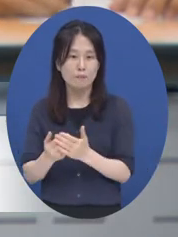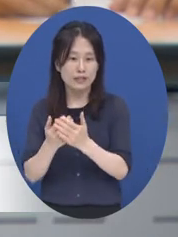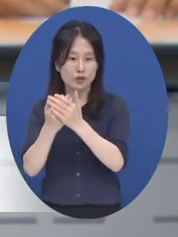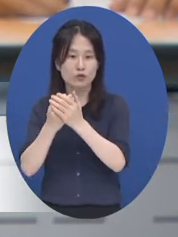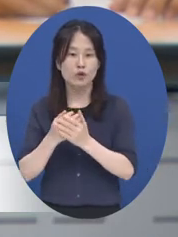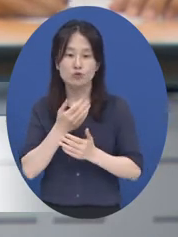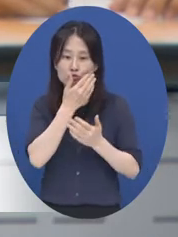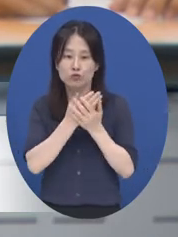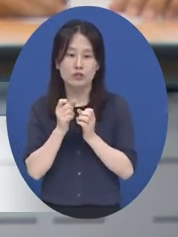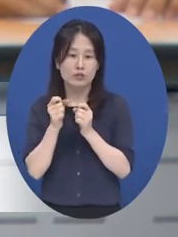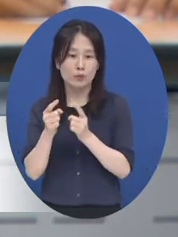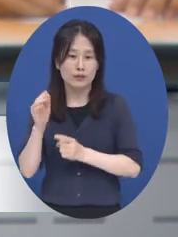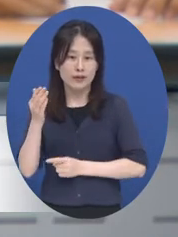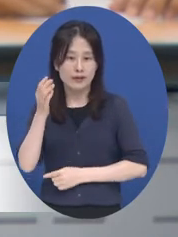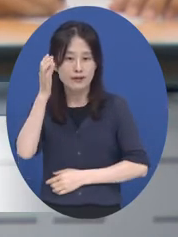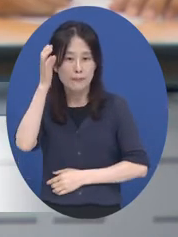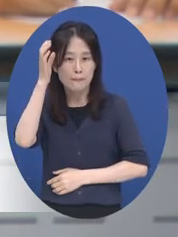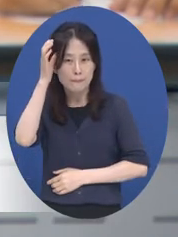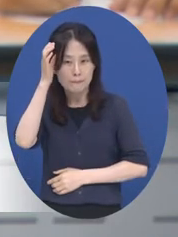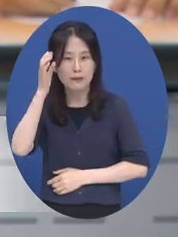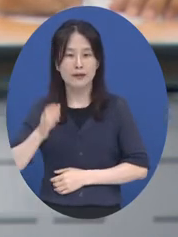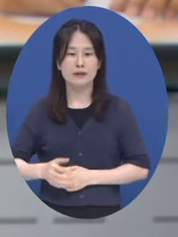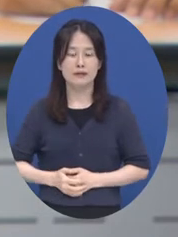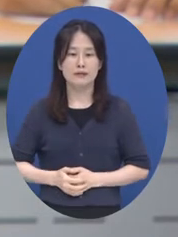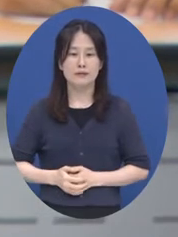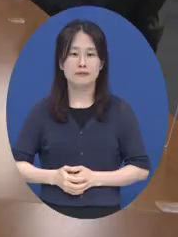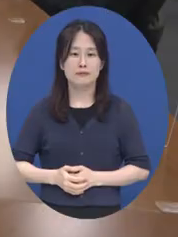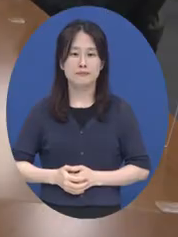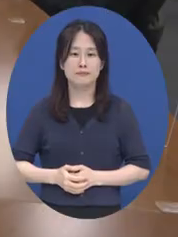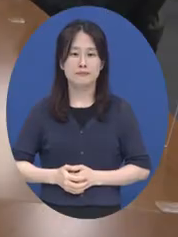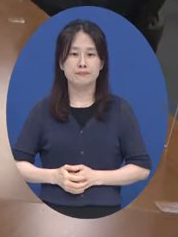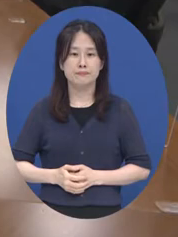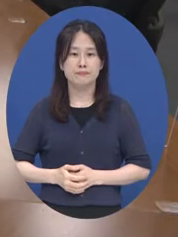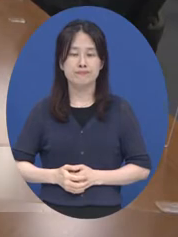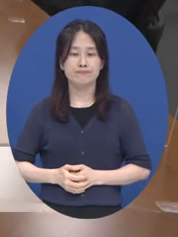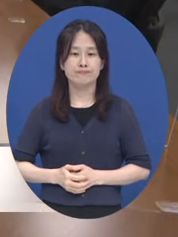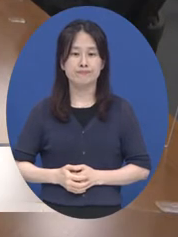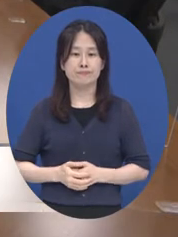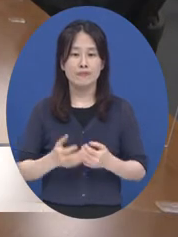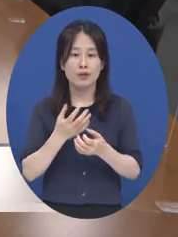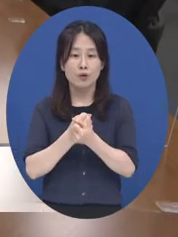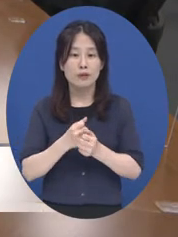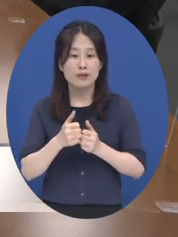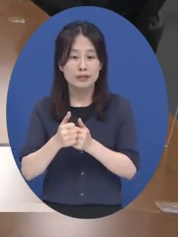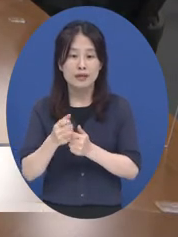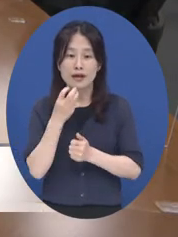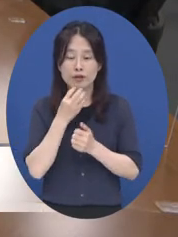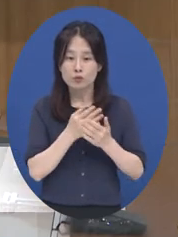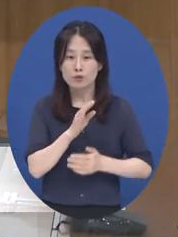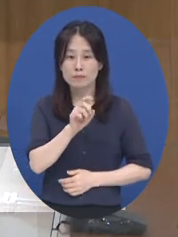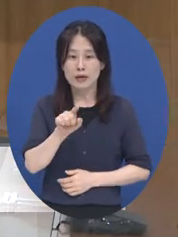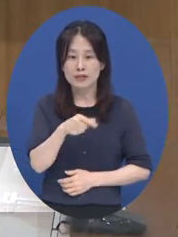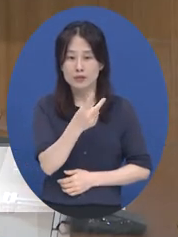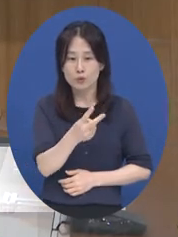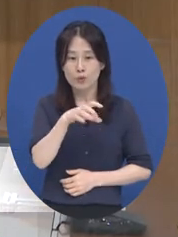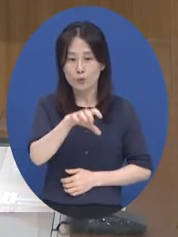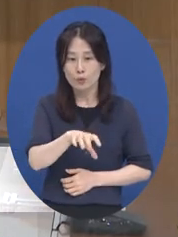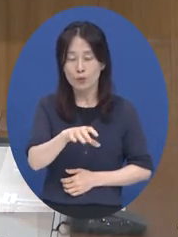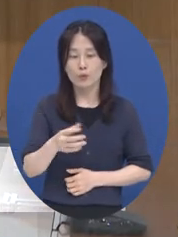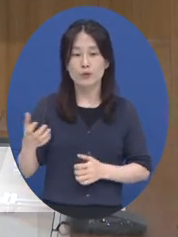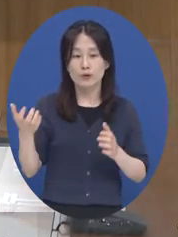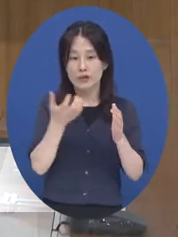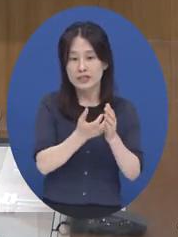그런 중요한 계기가 되기를 바라겠습니다. 협약에 따라 경기도는 판교 스타트업 캠퍼스에